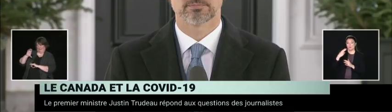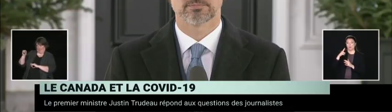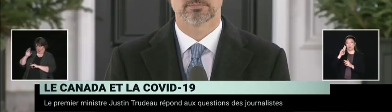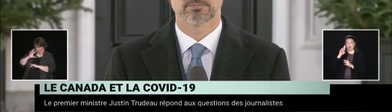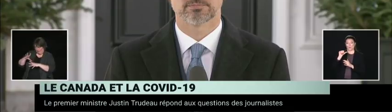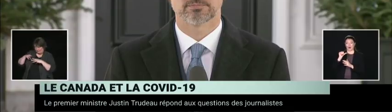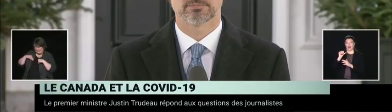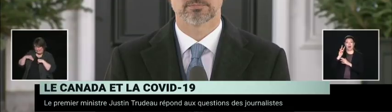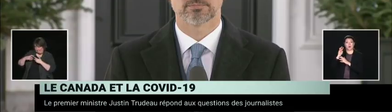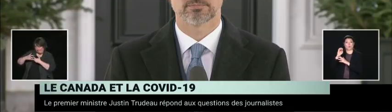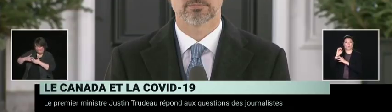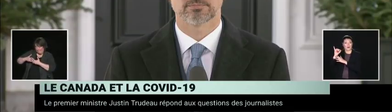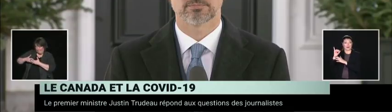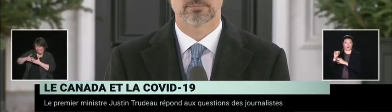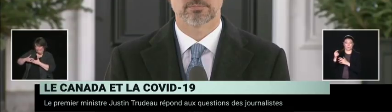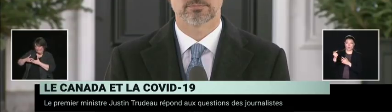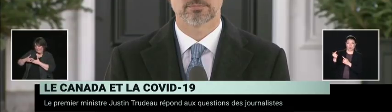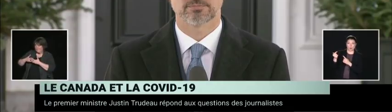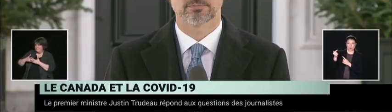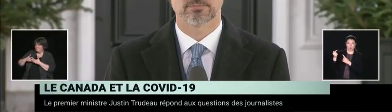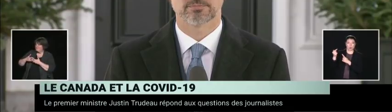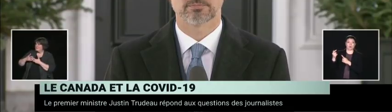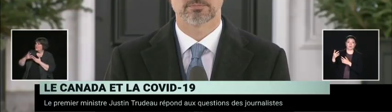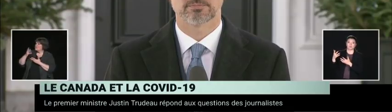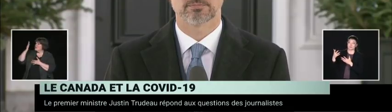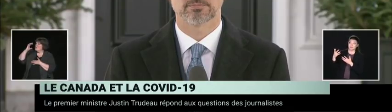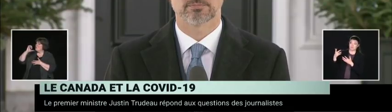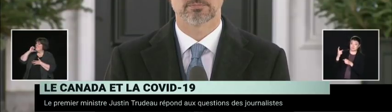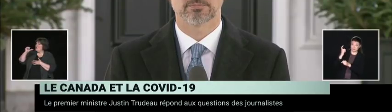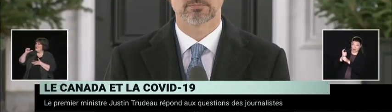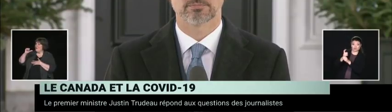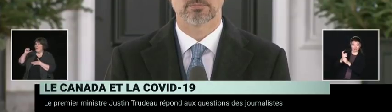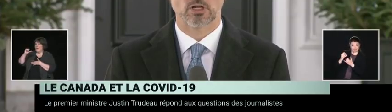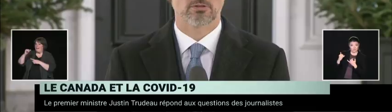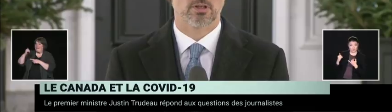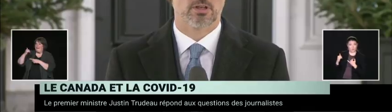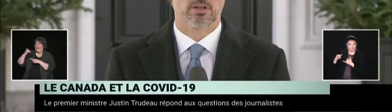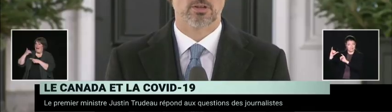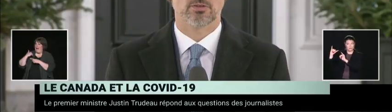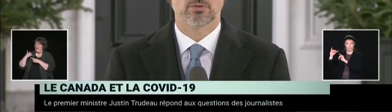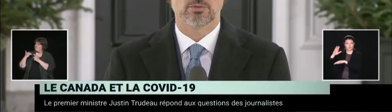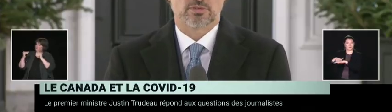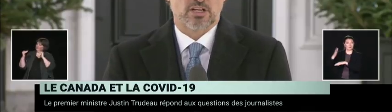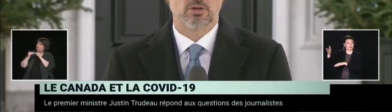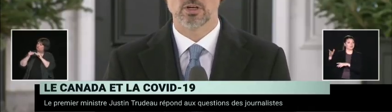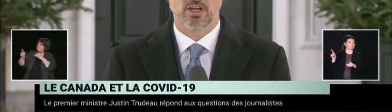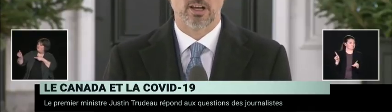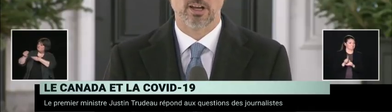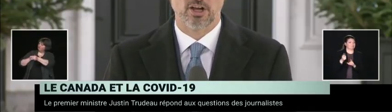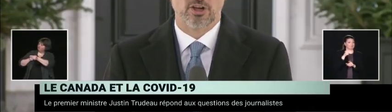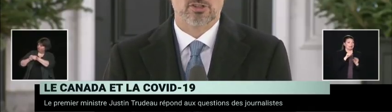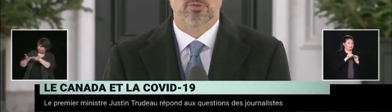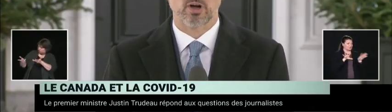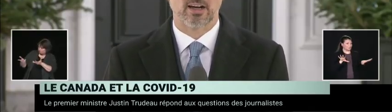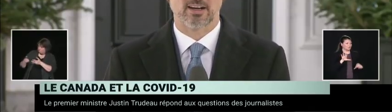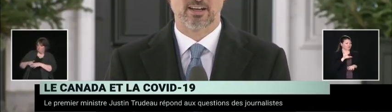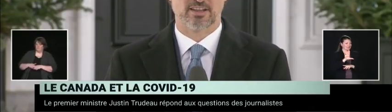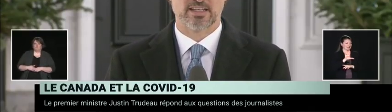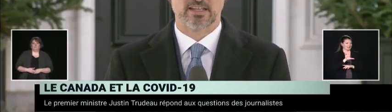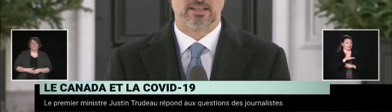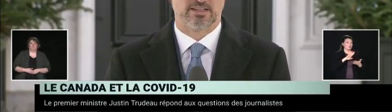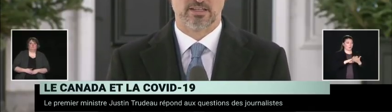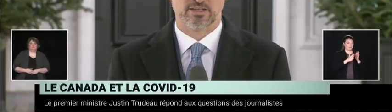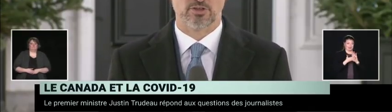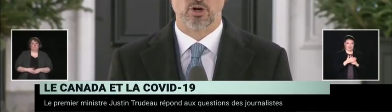sous-entendu de quiproquo, notamment sur le réseau 5G ou sur le cas de Menwanjo? Nous allons